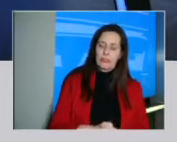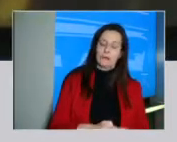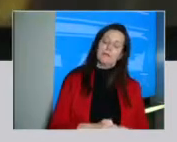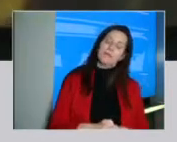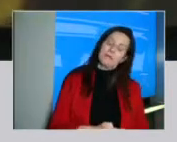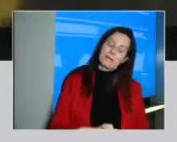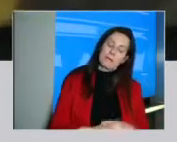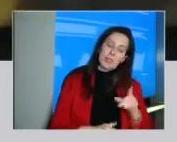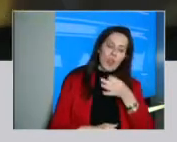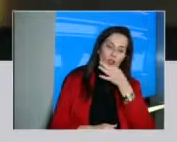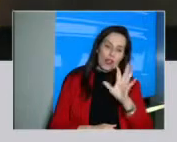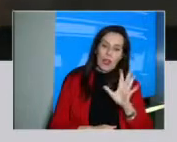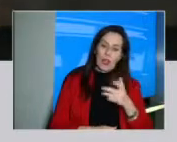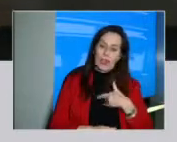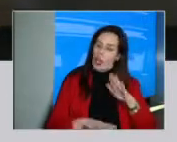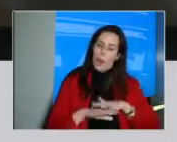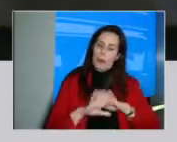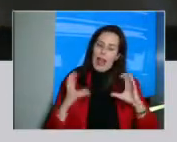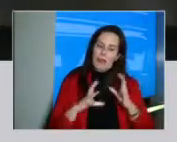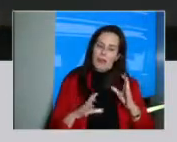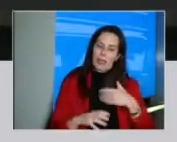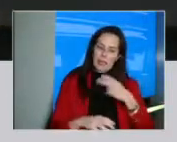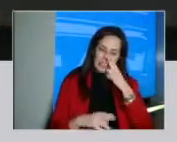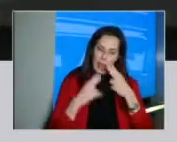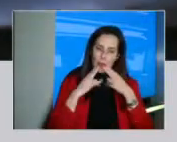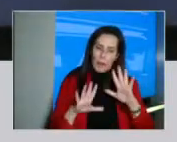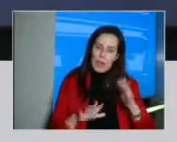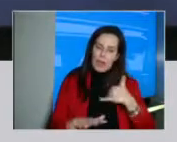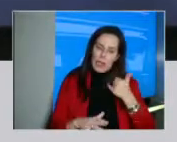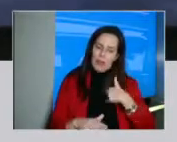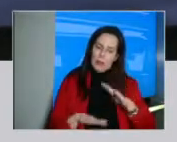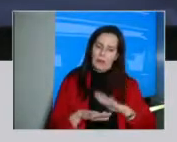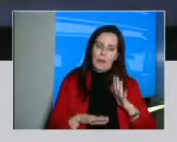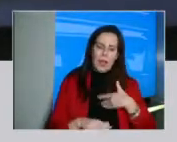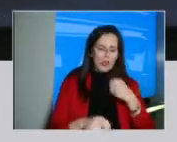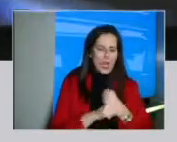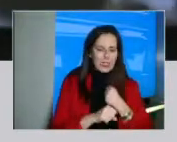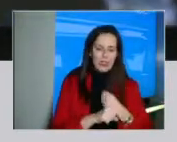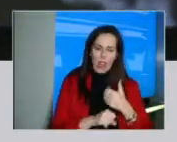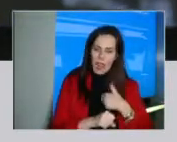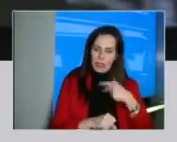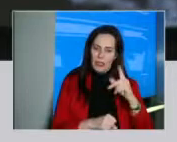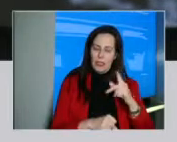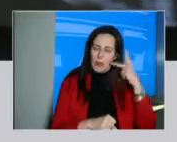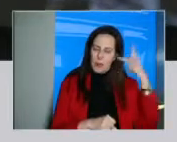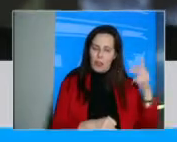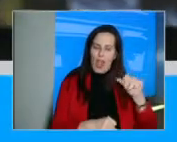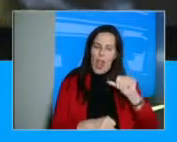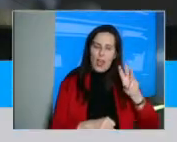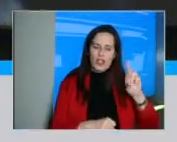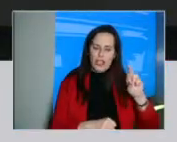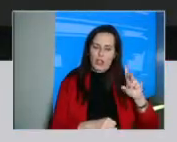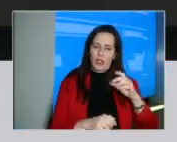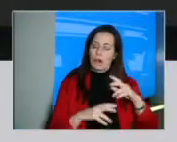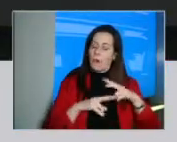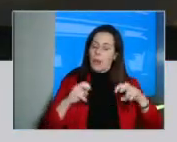אתה שואל אותי שאלה שאני לא מתמחה בנושא של החברה, אני אנסה לענות ממה שכן אני מתמחה. מה שעשינו, אני ופרופסור אשר טישלר מחקר שלקח